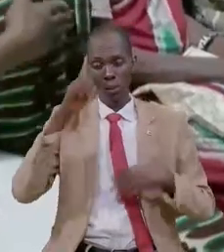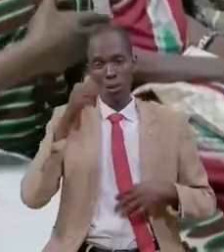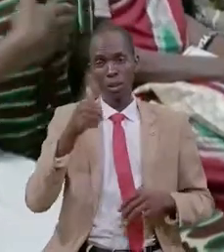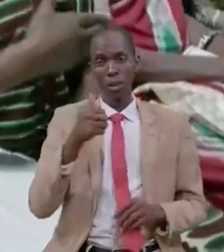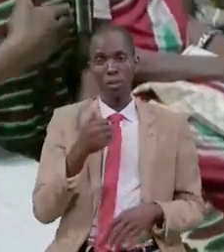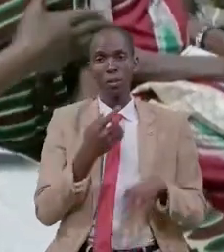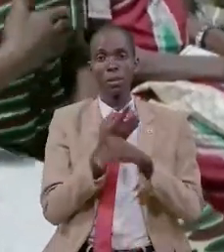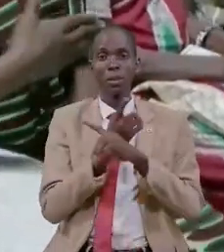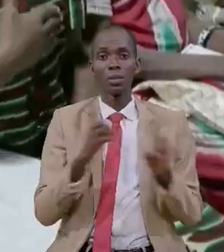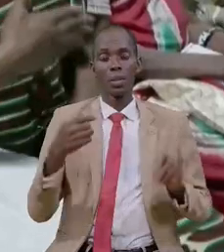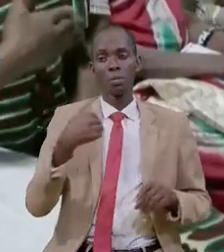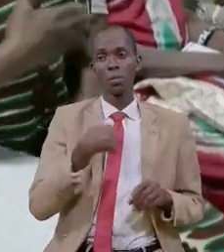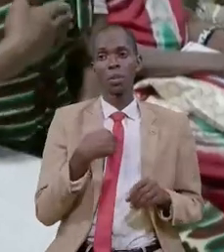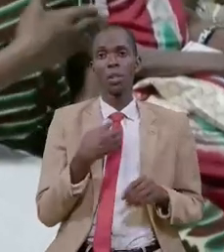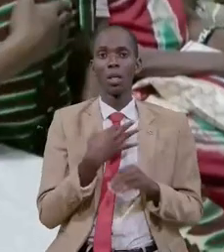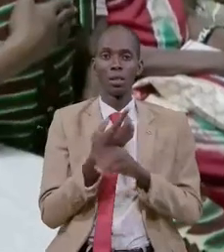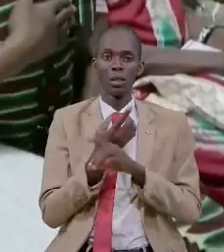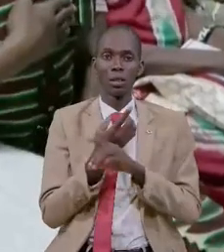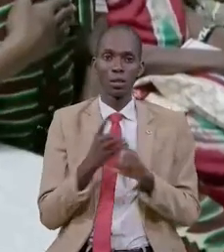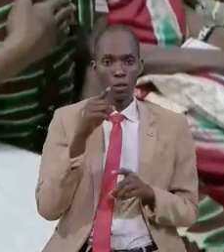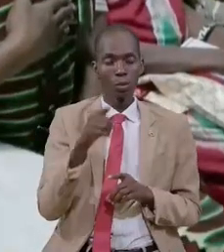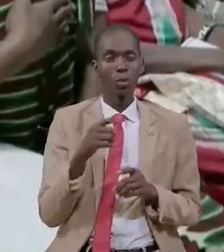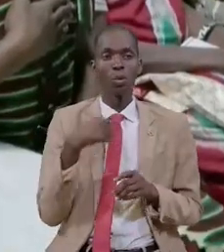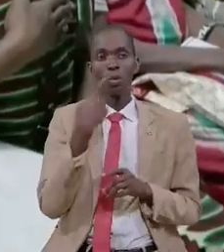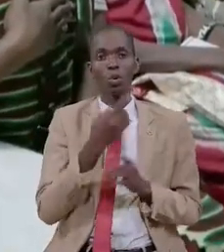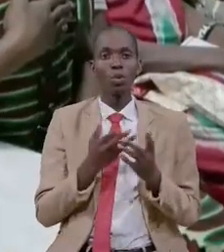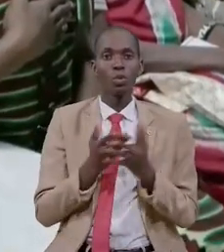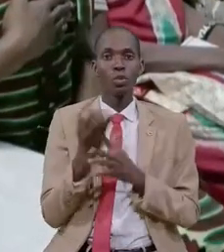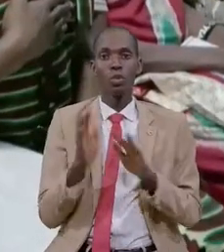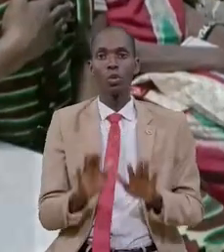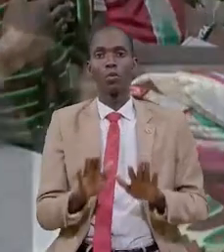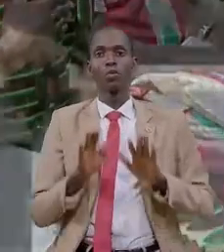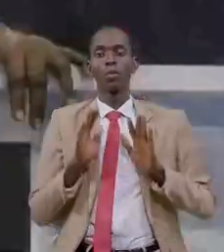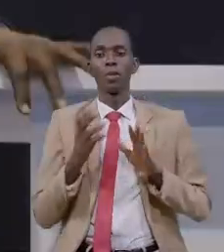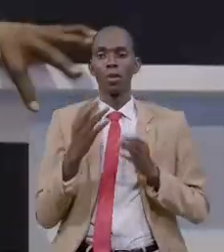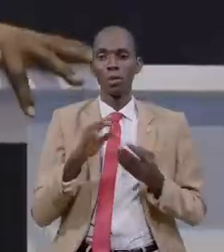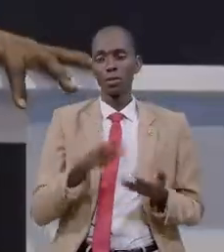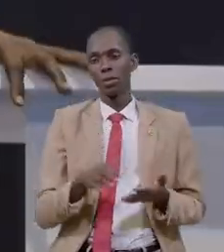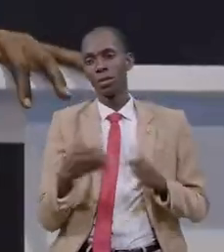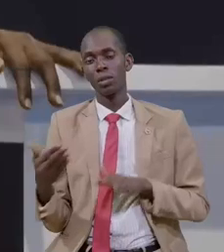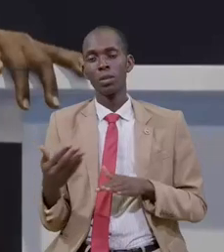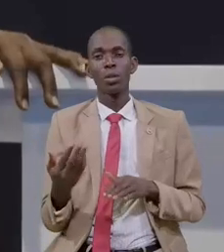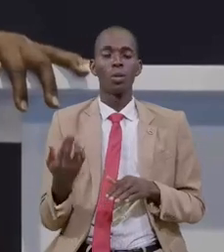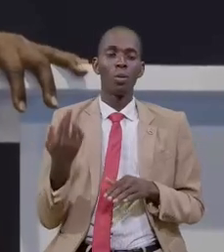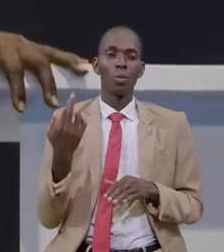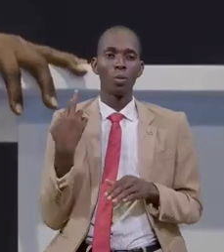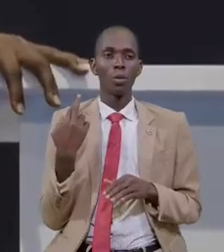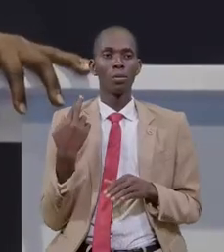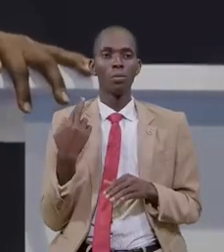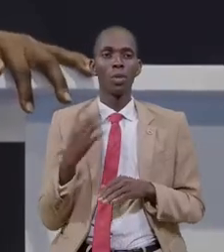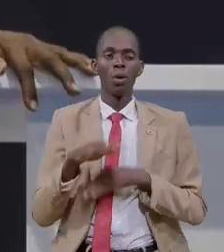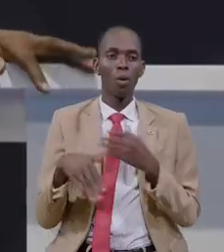délivre, et qu'il te délivre, et qu'il délivre tous ceux qui, par crainte de la mort, étaient toute leur